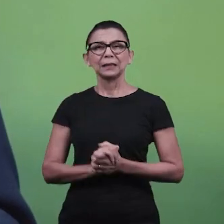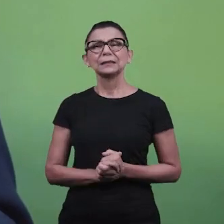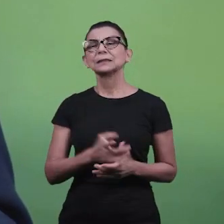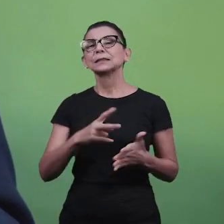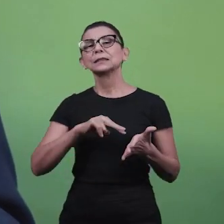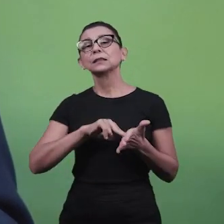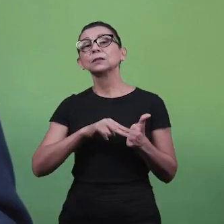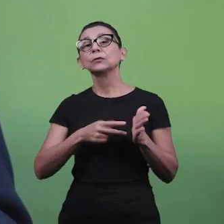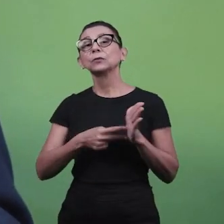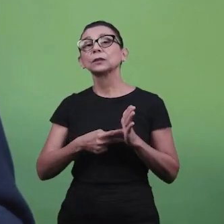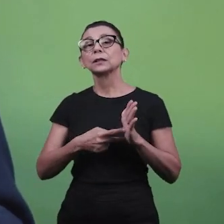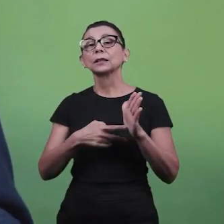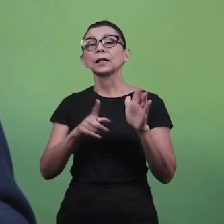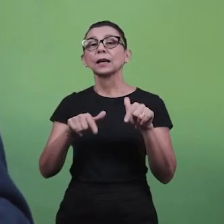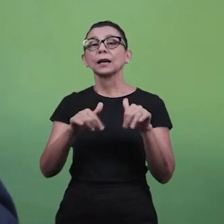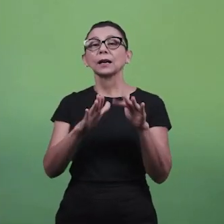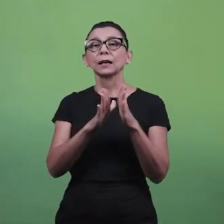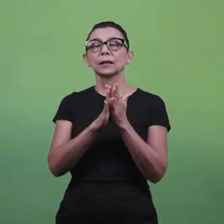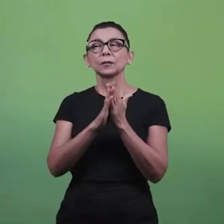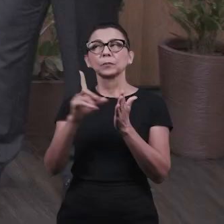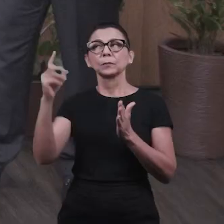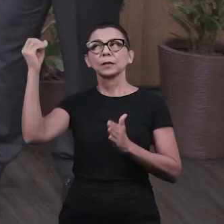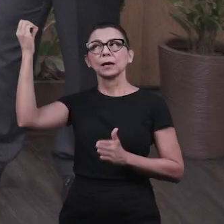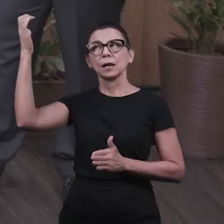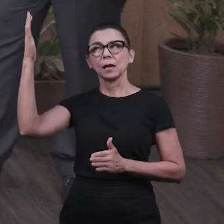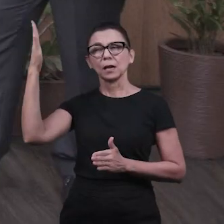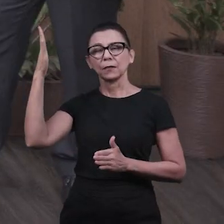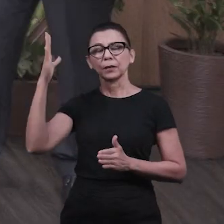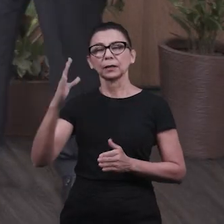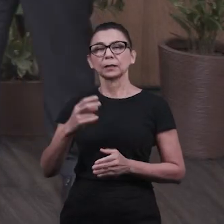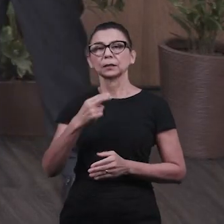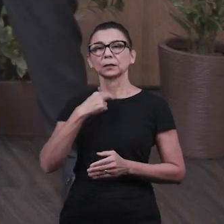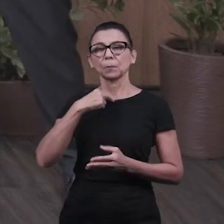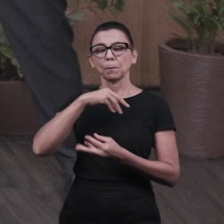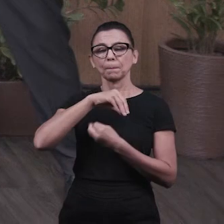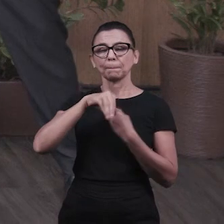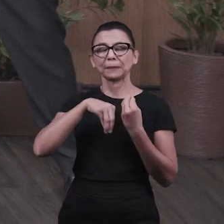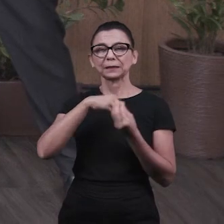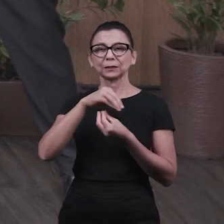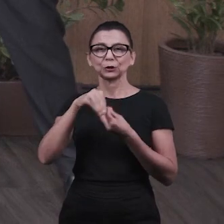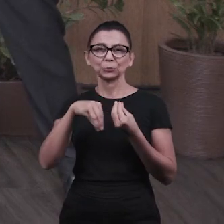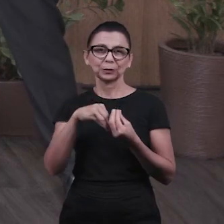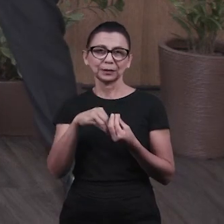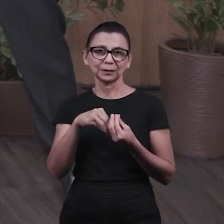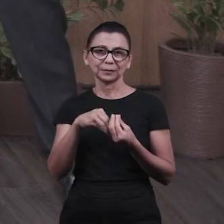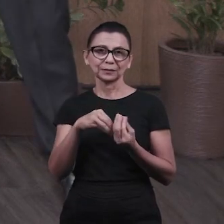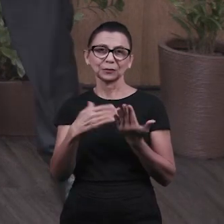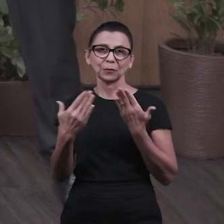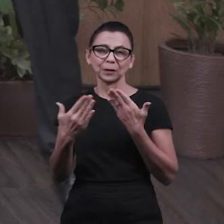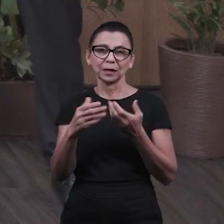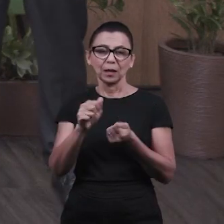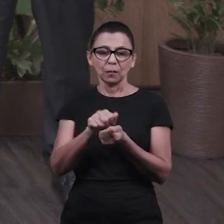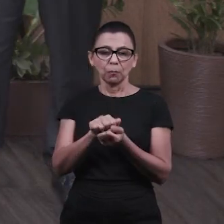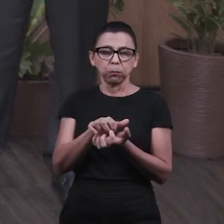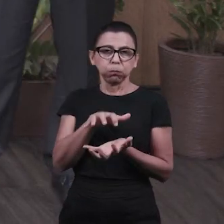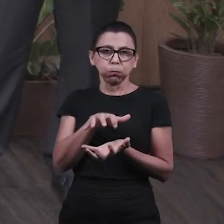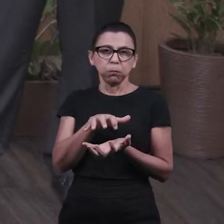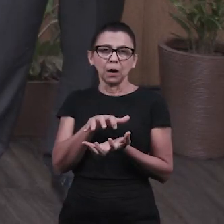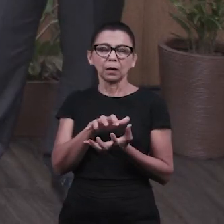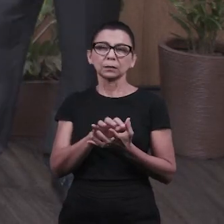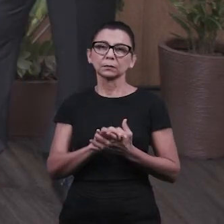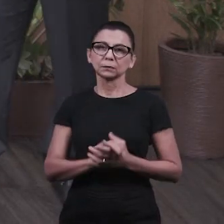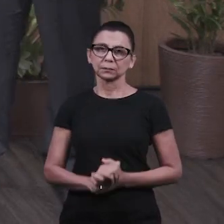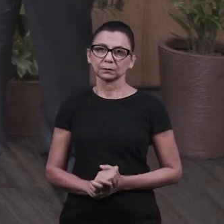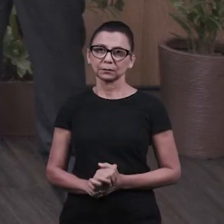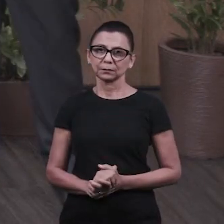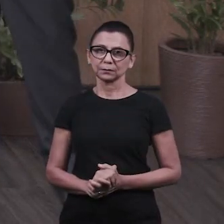révélée par le Saint-Esprit. Jésus est le pain vivant qui est descendu du ciel. Jésus est